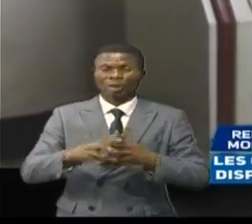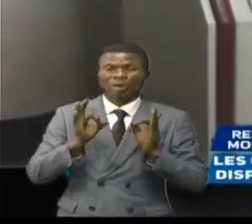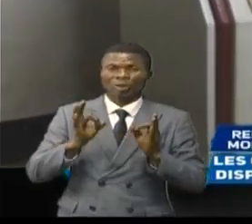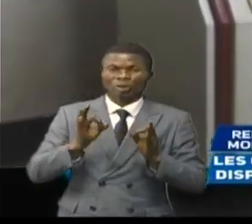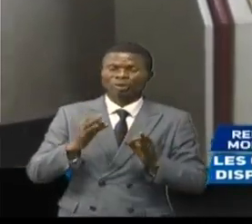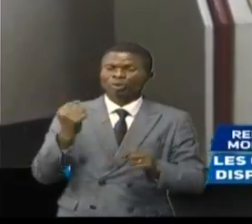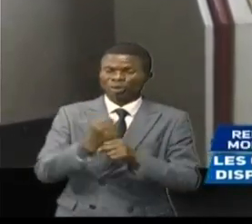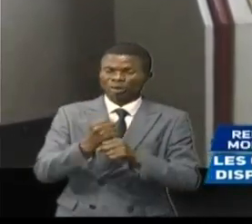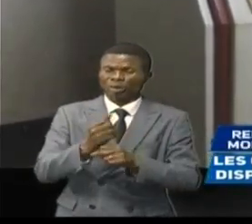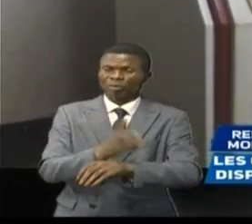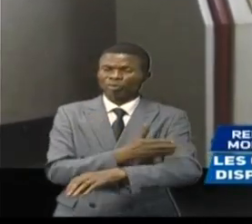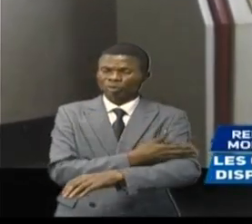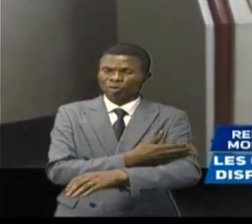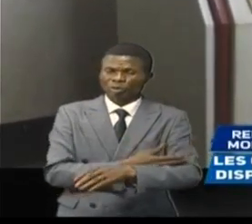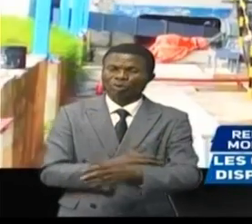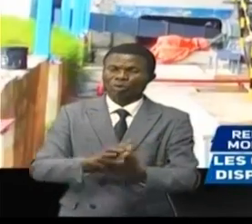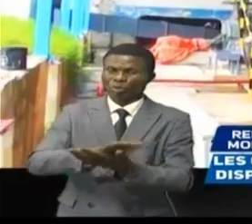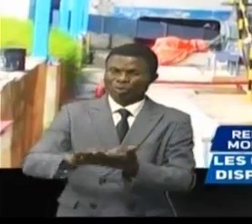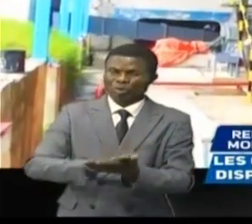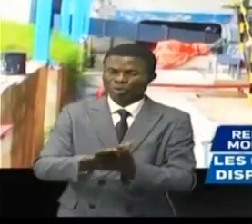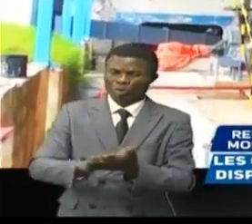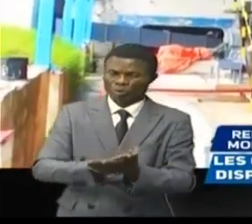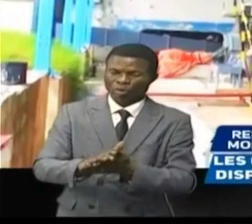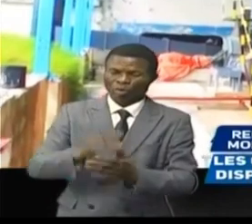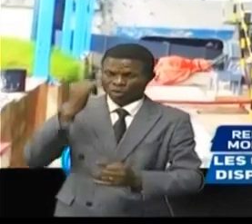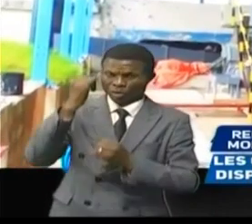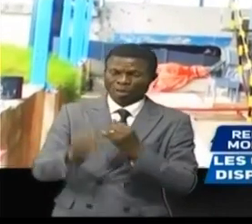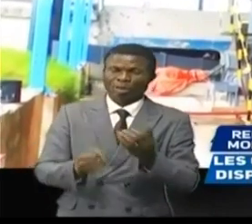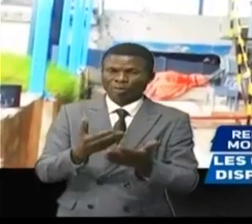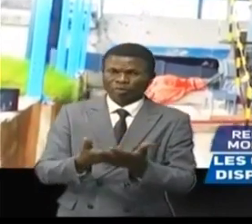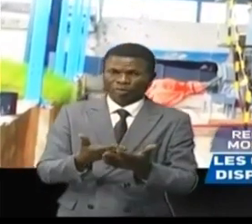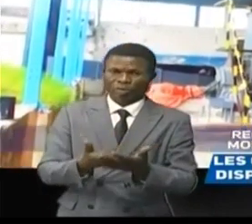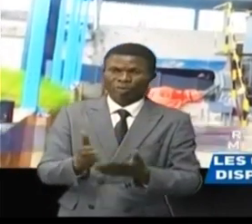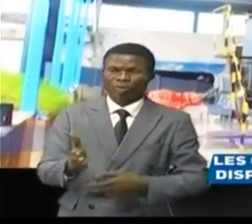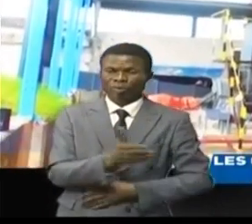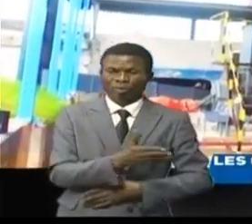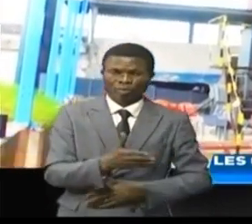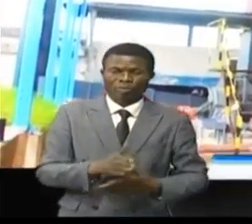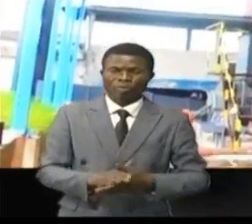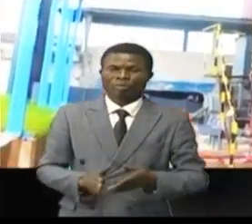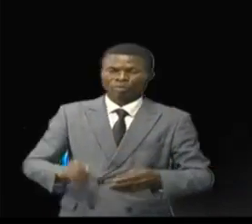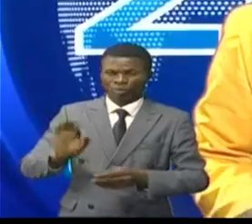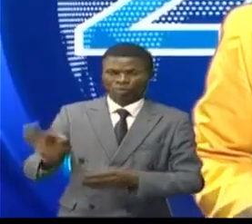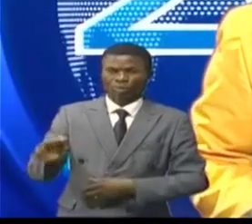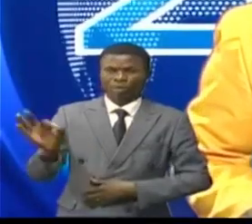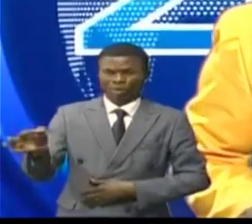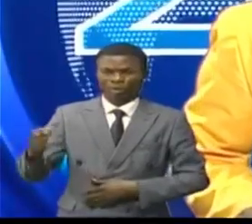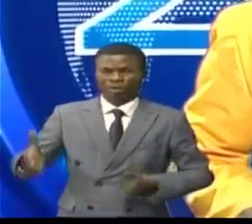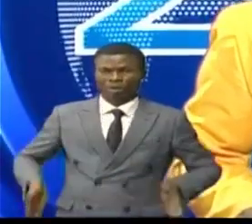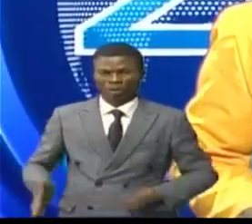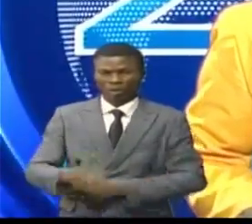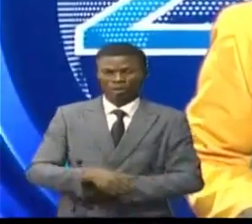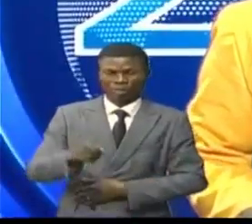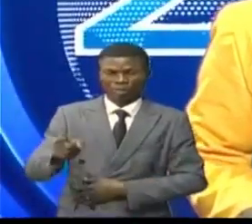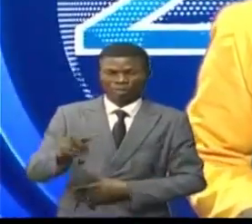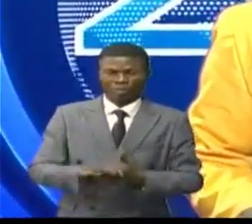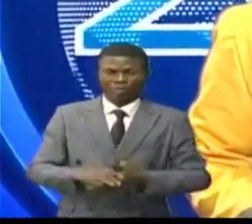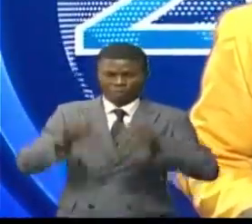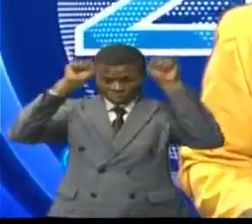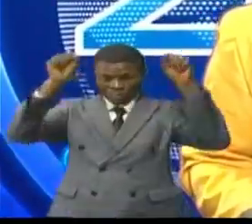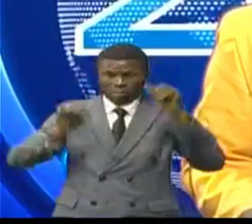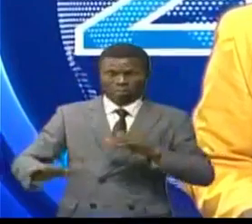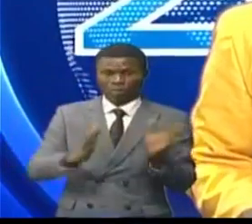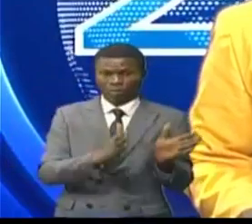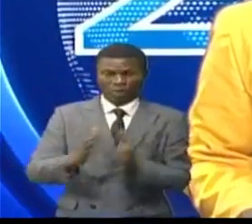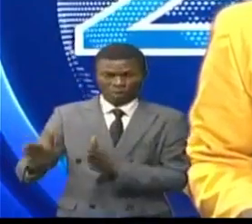les opérations de filtrage jusqu'au finissage, en passant par le tissage. Le président de la République s'apprête